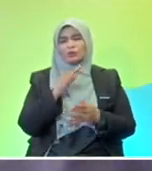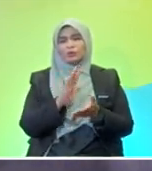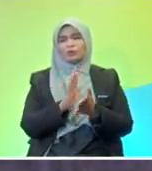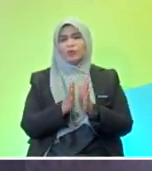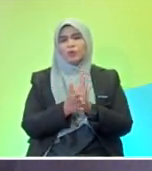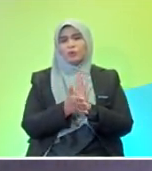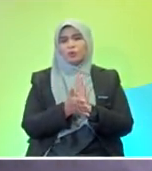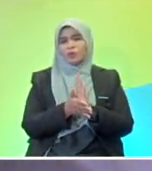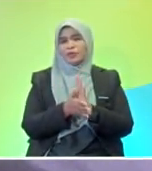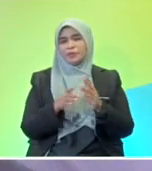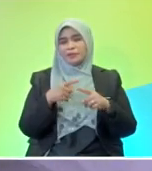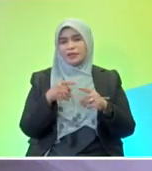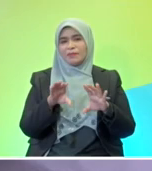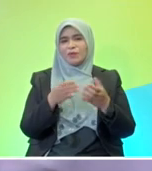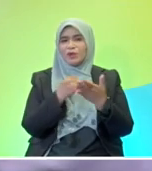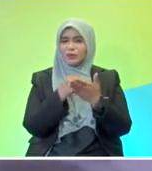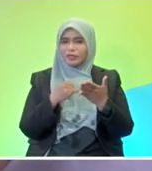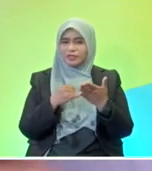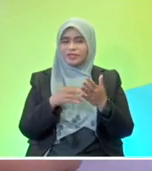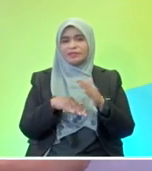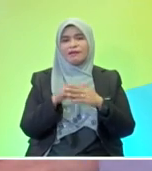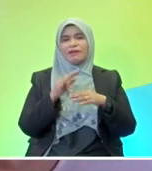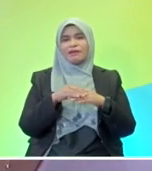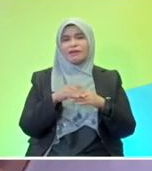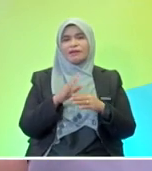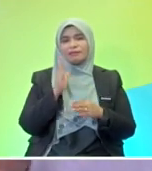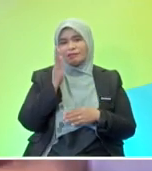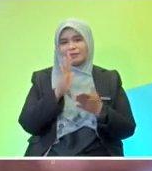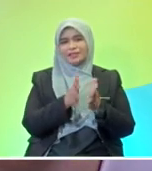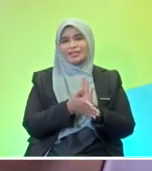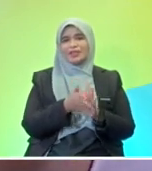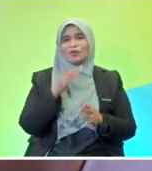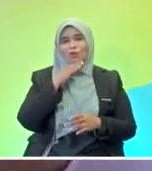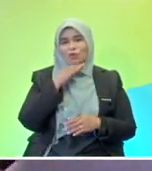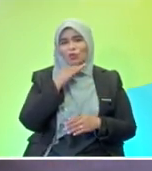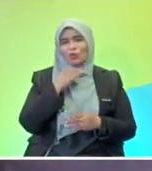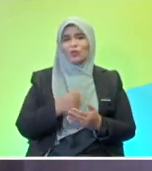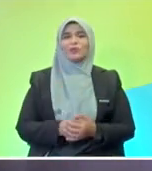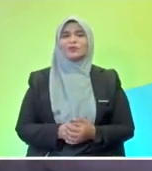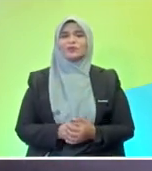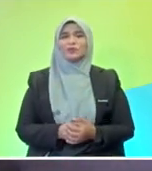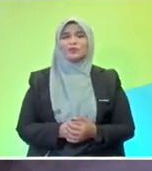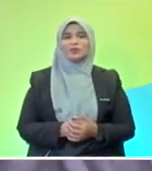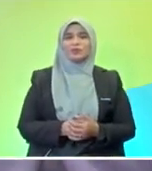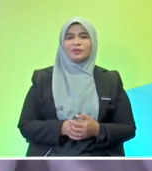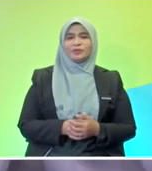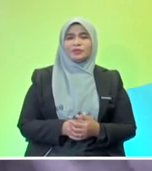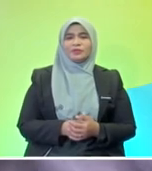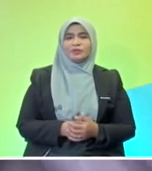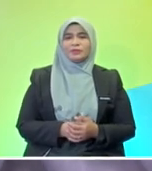ni memang tangan akan kotor cikgu. Barulah hasilnya kreatif. Kotor sikit.